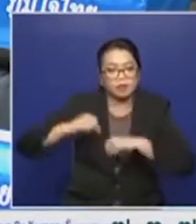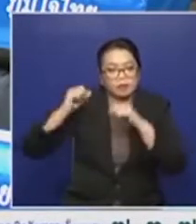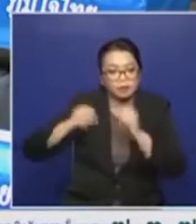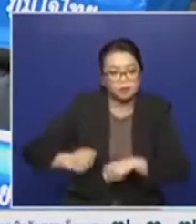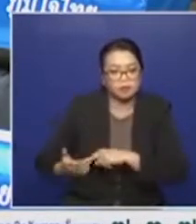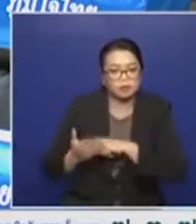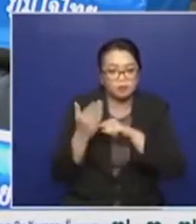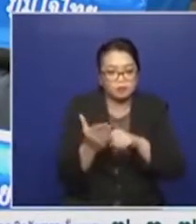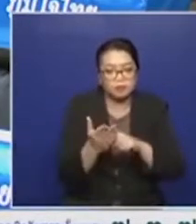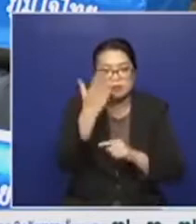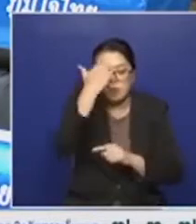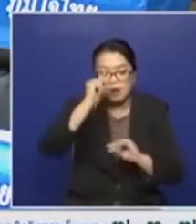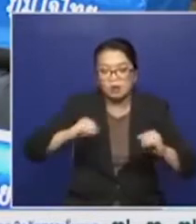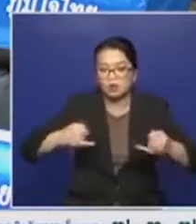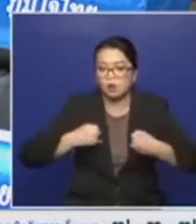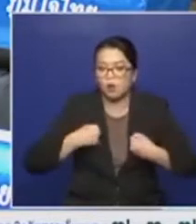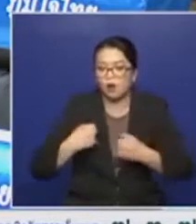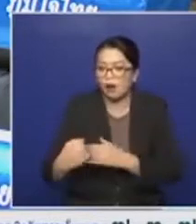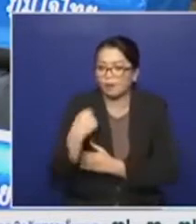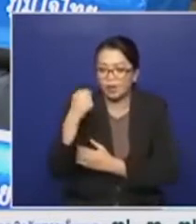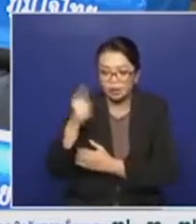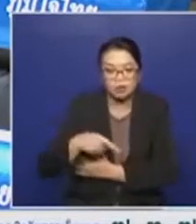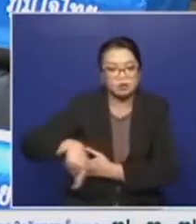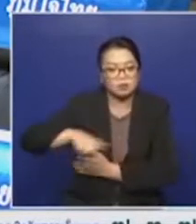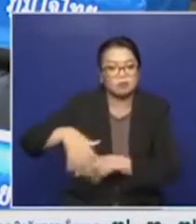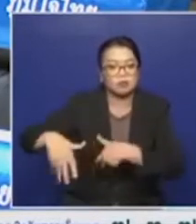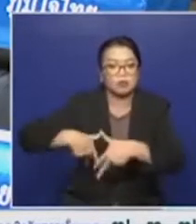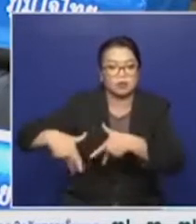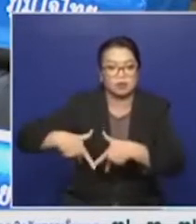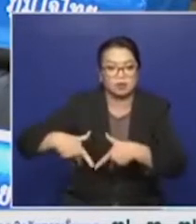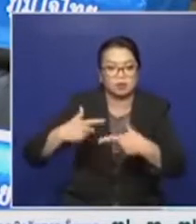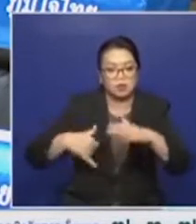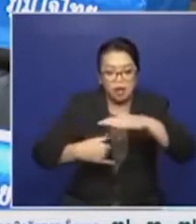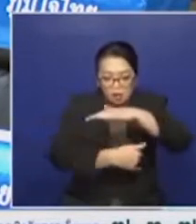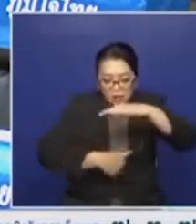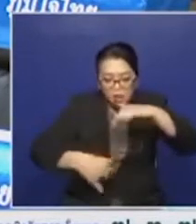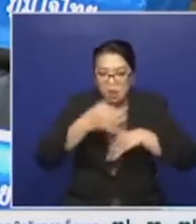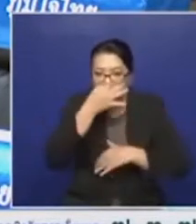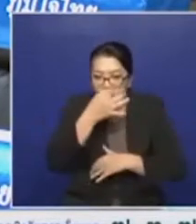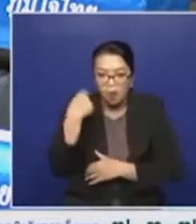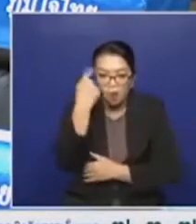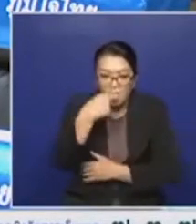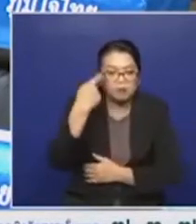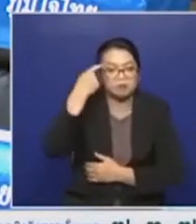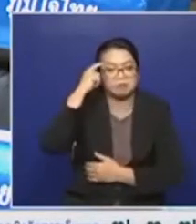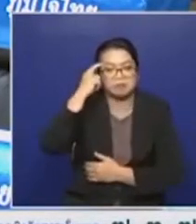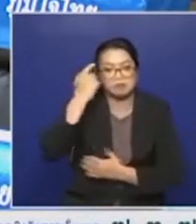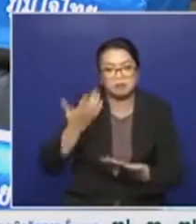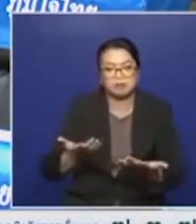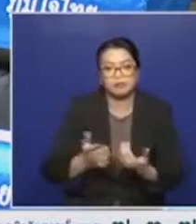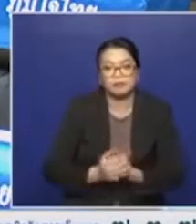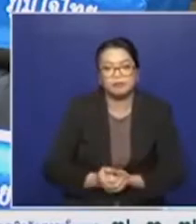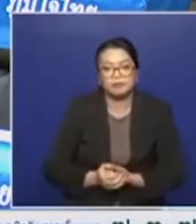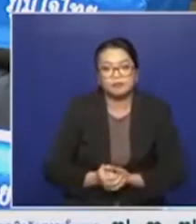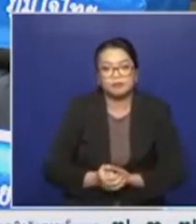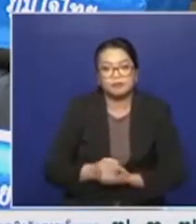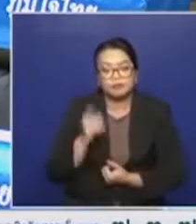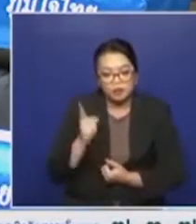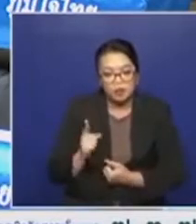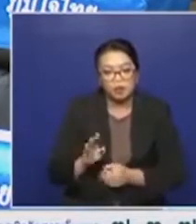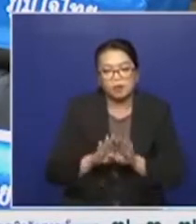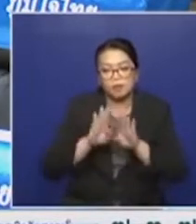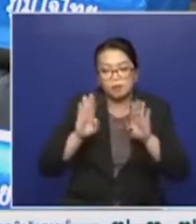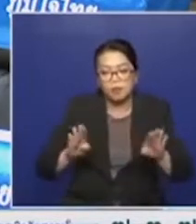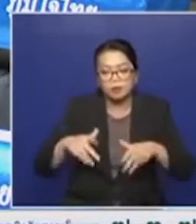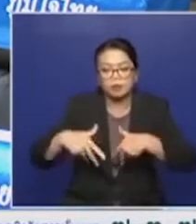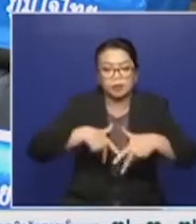ฐานะผู้ที่เป็นเจ้าของอำนาจสูงสุดในประเทศไม่ใช่เป็นเบี้ยล่างของใครนอกจากนั้นยังต้องเป็นพื้นที่ที่เปิดให้ประชา